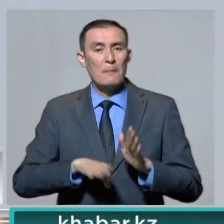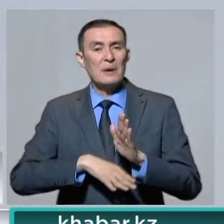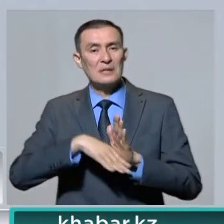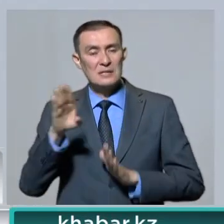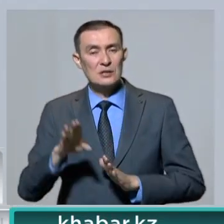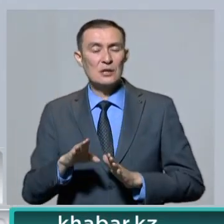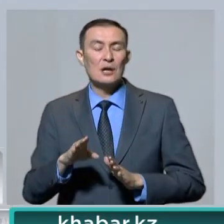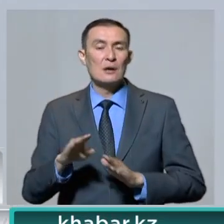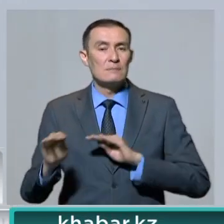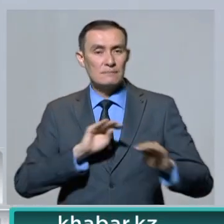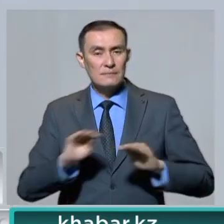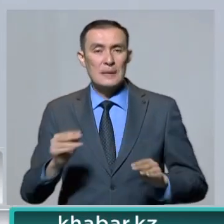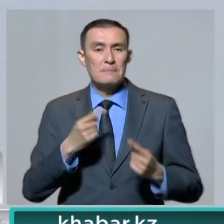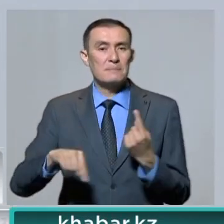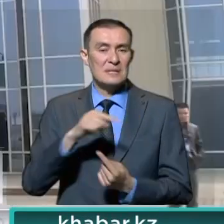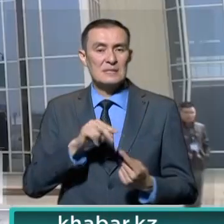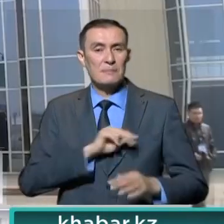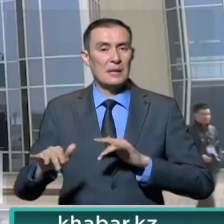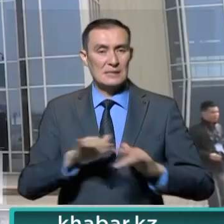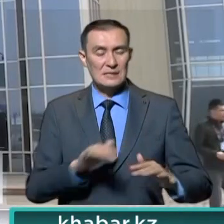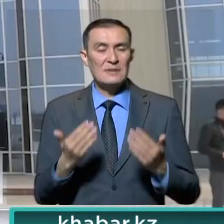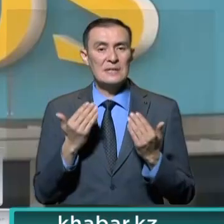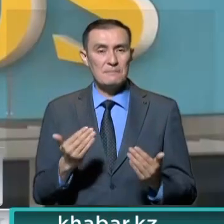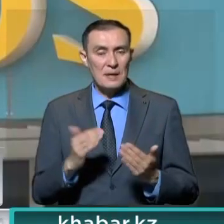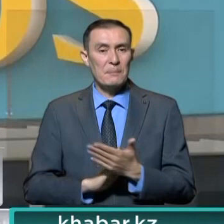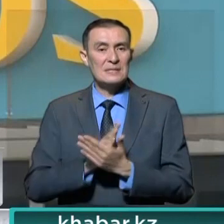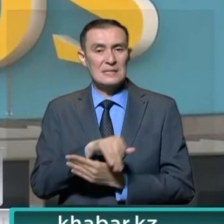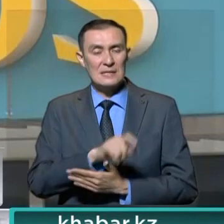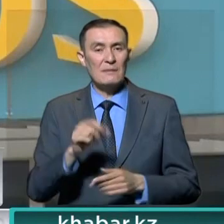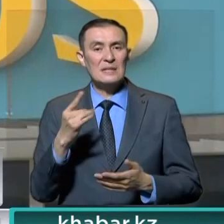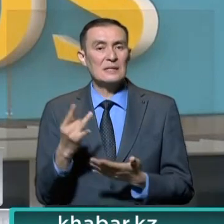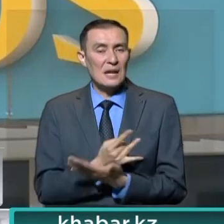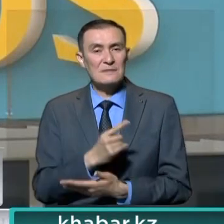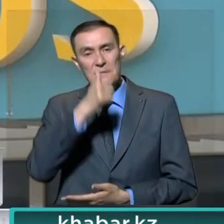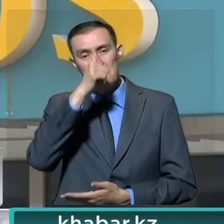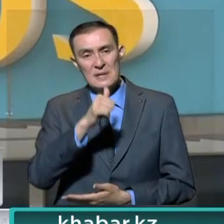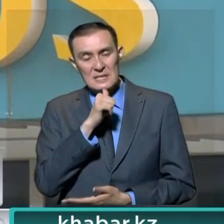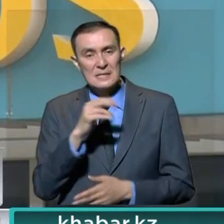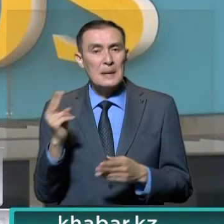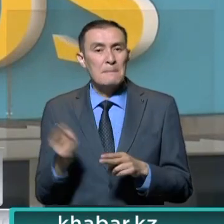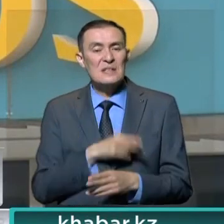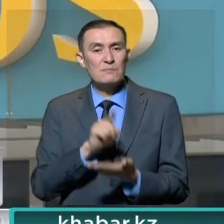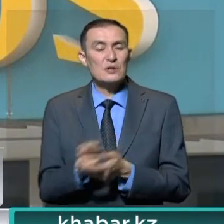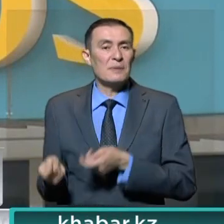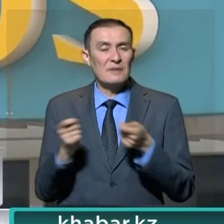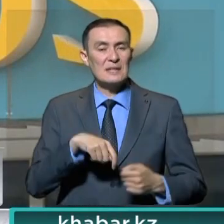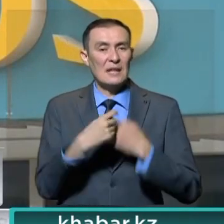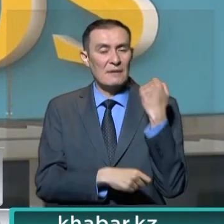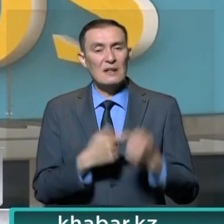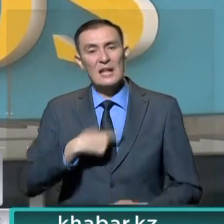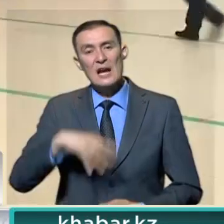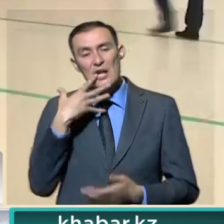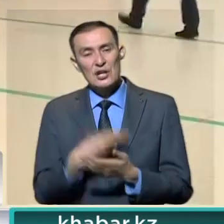и усовершенствованию всех бизнес-процессов. Теперь посетители могут один раз в месяц беспошлинно ввозить в страну товары для